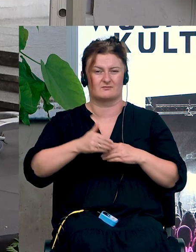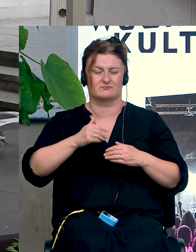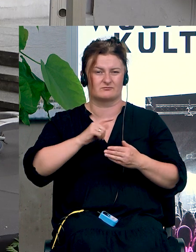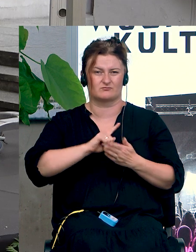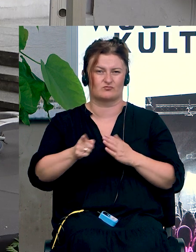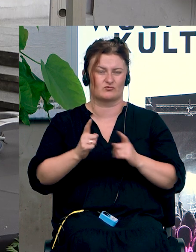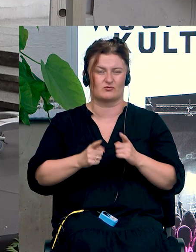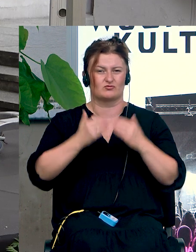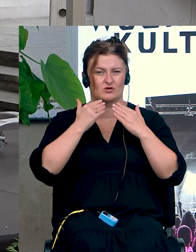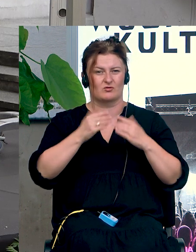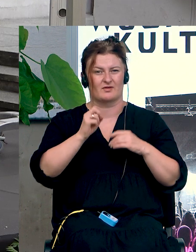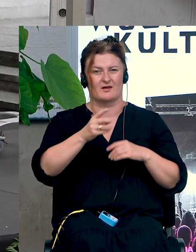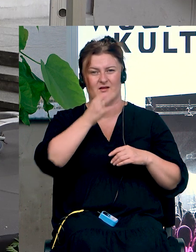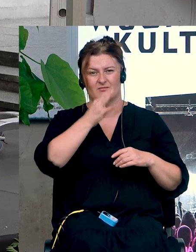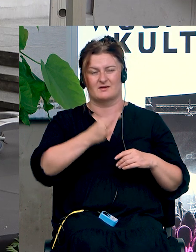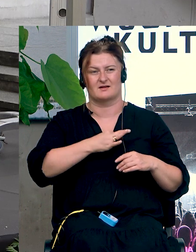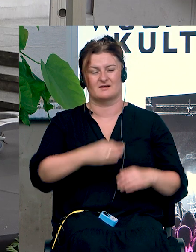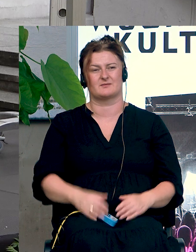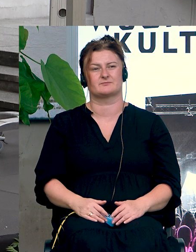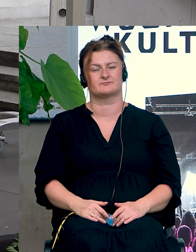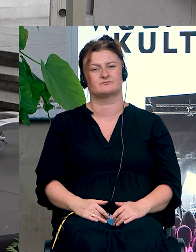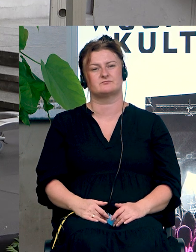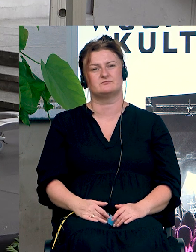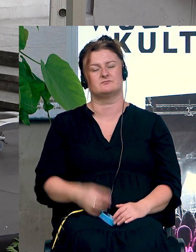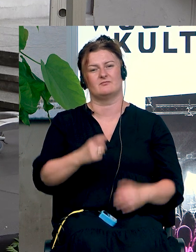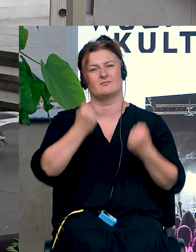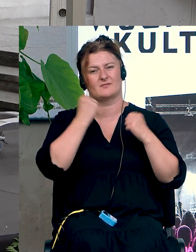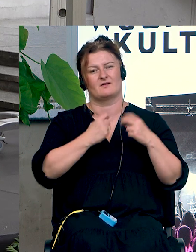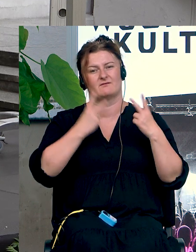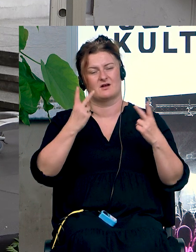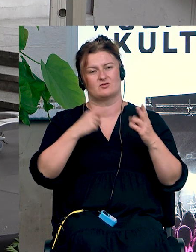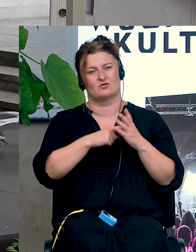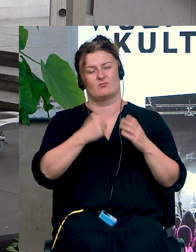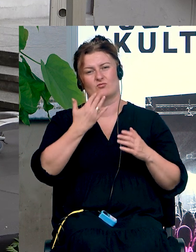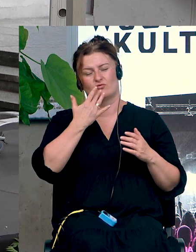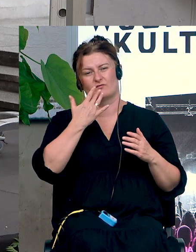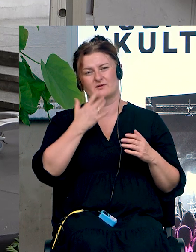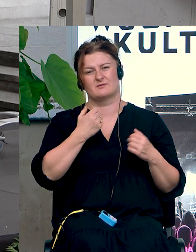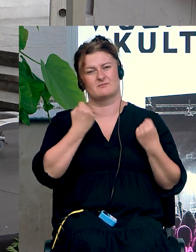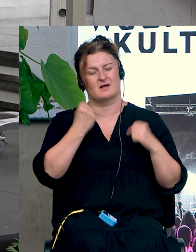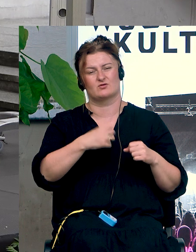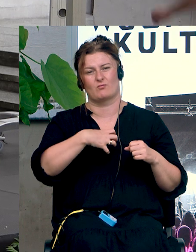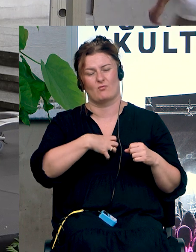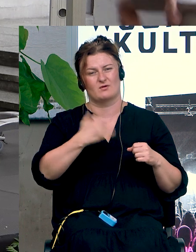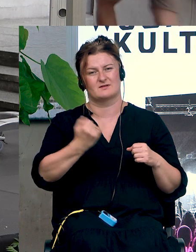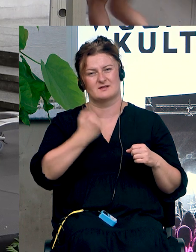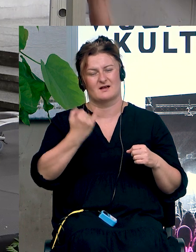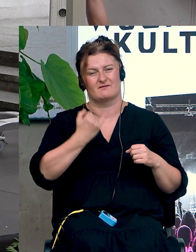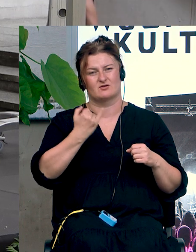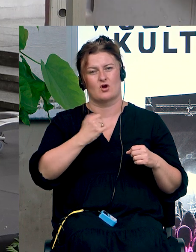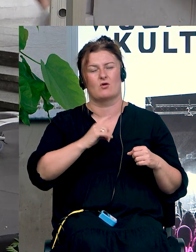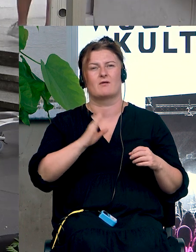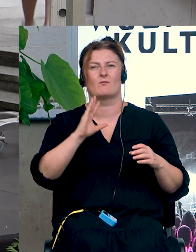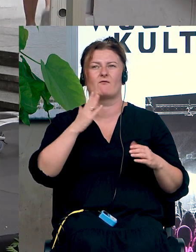Дякую дуже за таке питання. Це важливо. І це важливо про це говорити. Мене дуже болить кожен раз романтизація війни. Війна – це, в